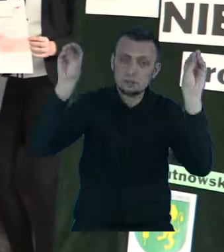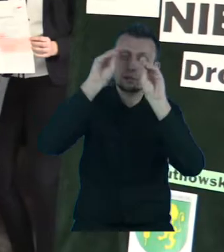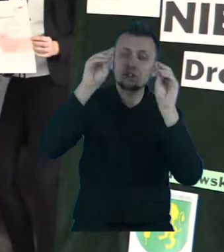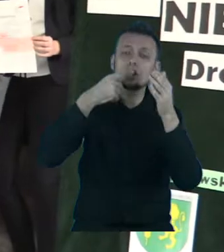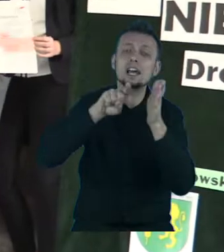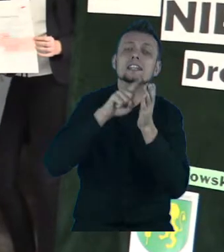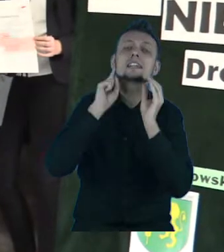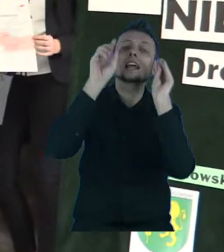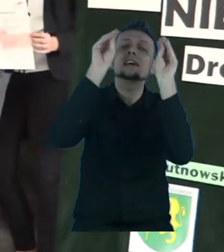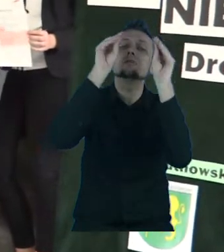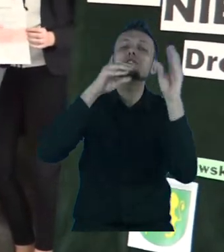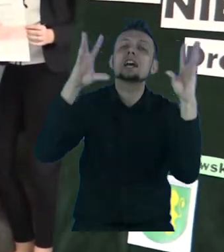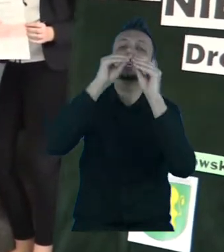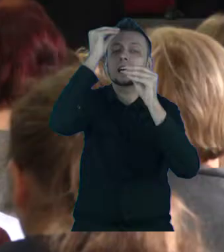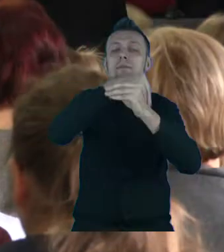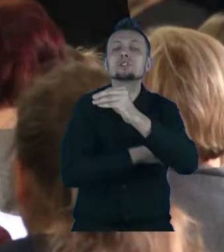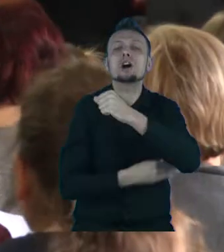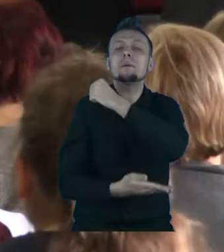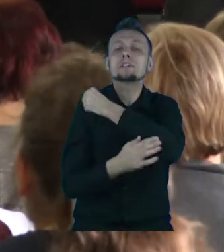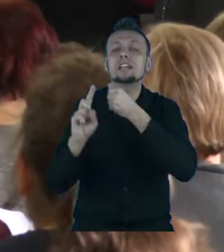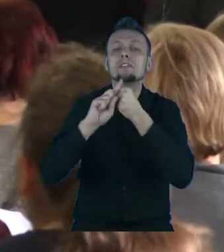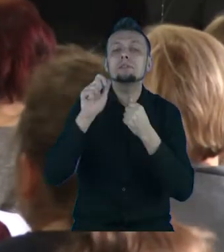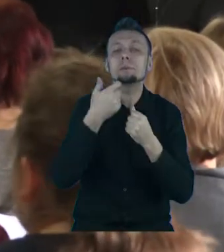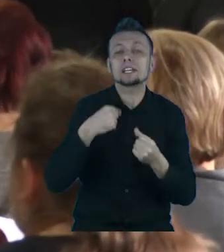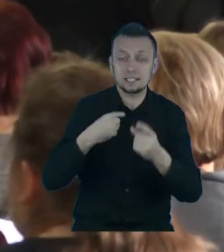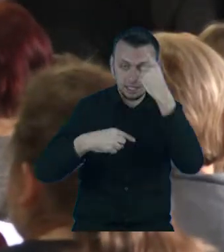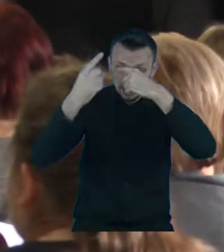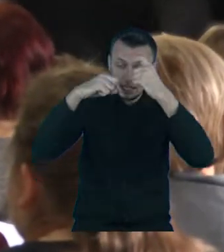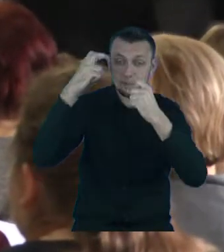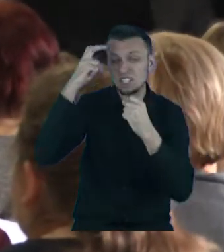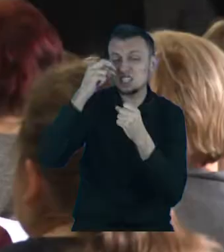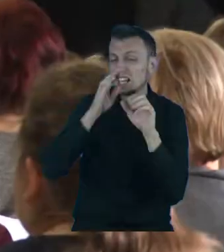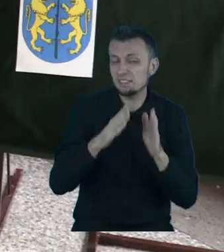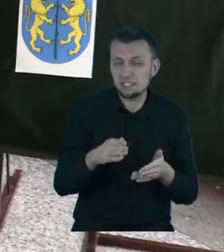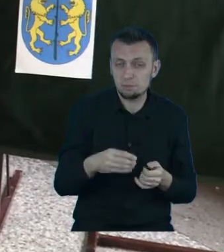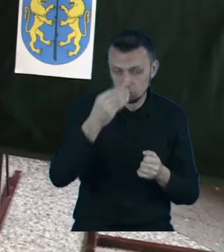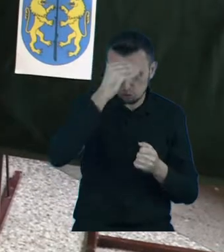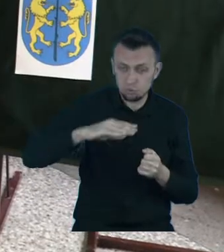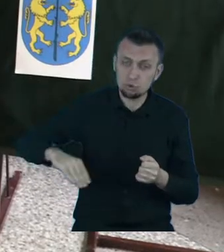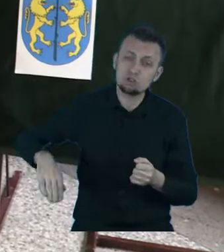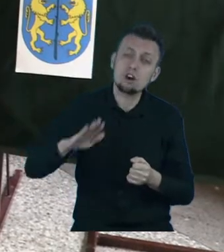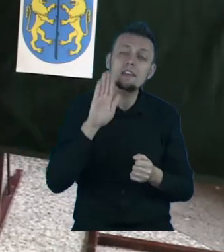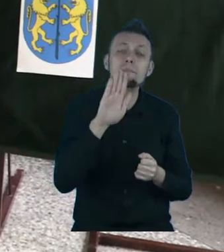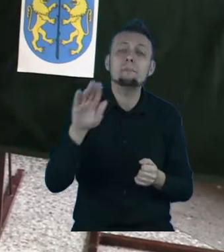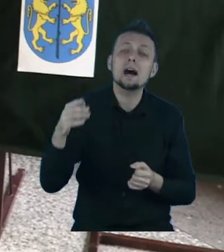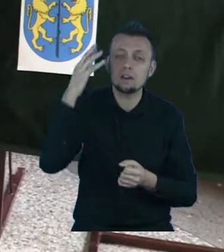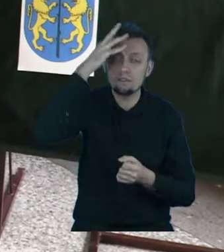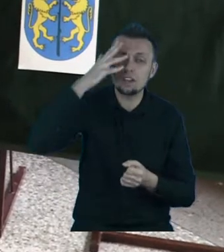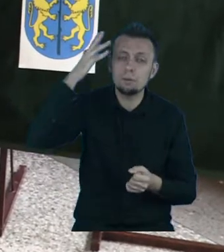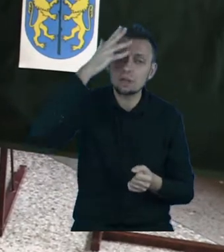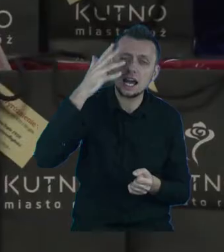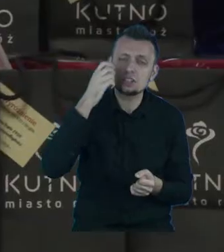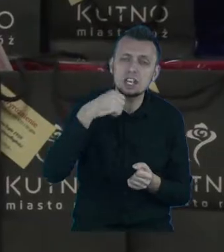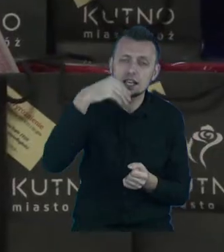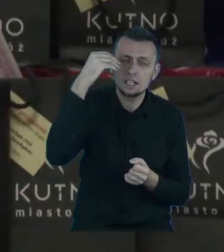szkołą numer 1. I myślę, że to ciekawa forma, a uczniowie jednak mają wyobraźnię i ci